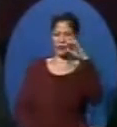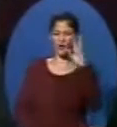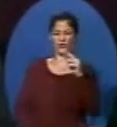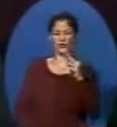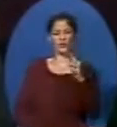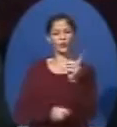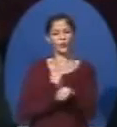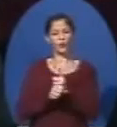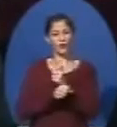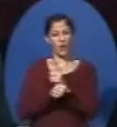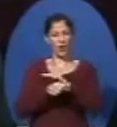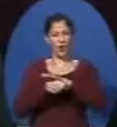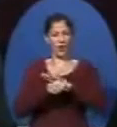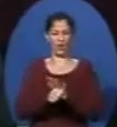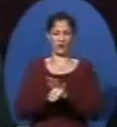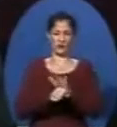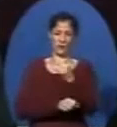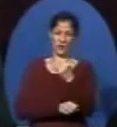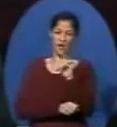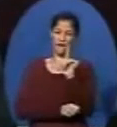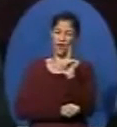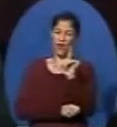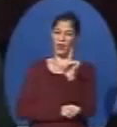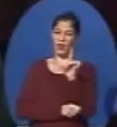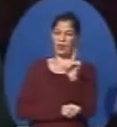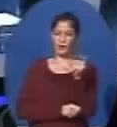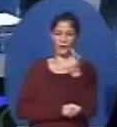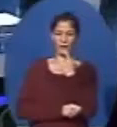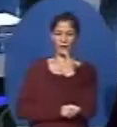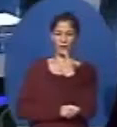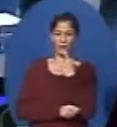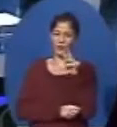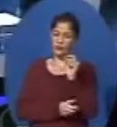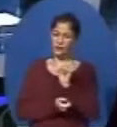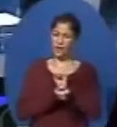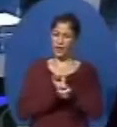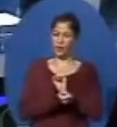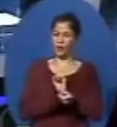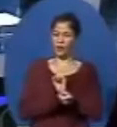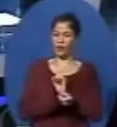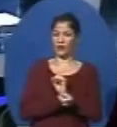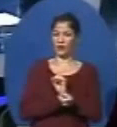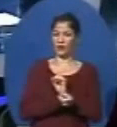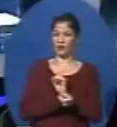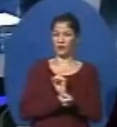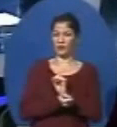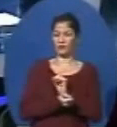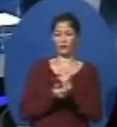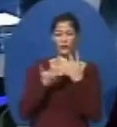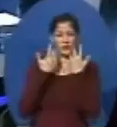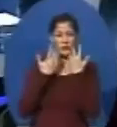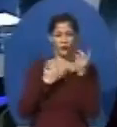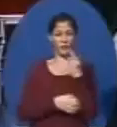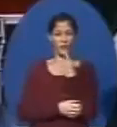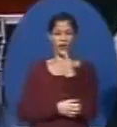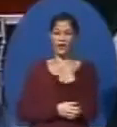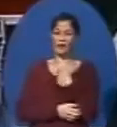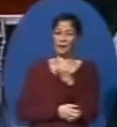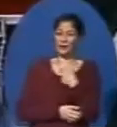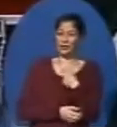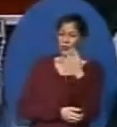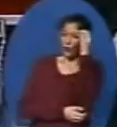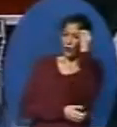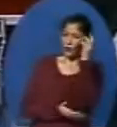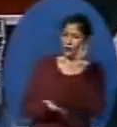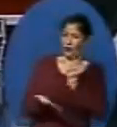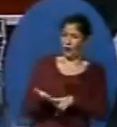עמדו בלחצים. אנשים שהסוערים לא עמדו. דרי יספר לך איזה הנחות סלב הוא קיבל. אבל אם אני זוכרת נכון, איזה לחצים